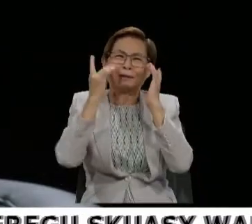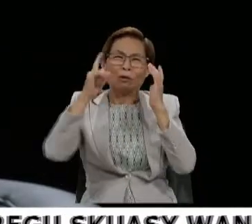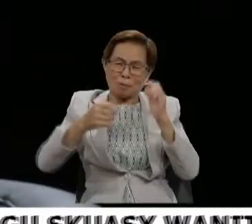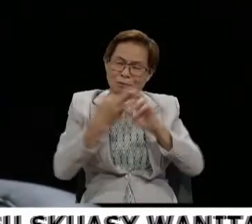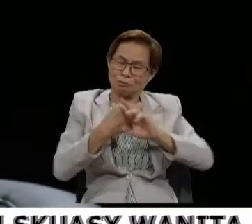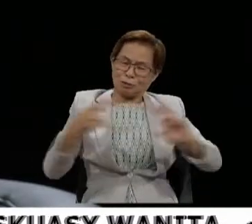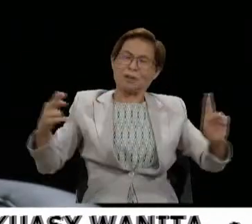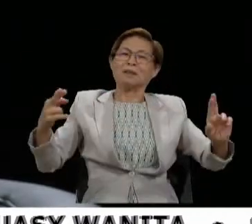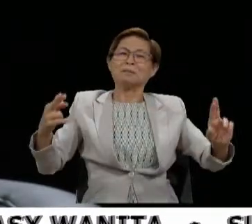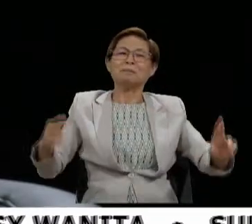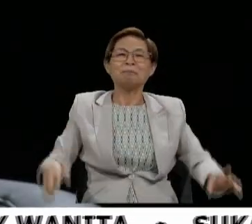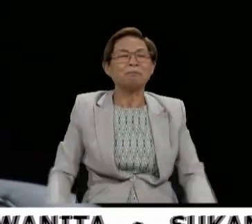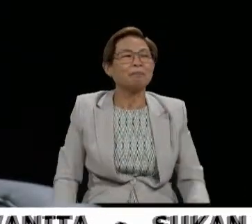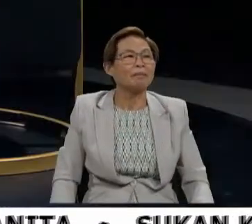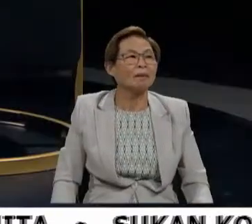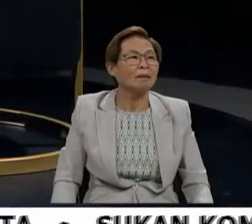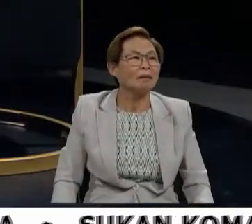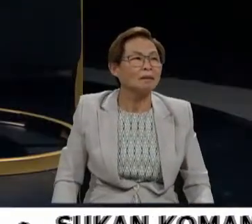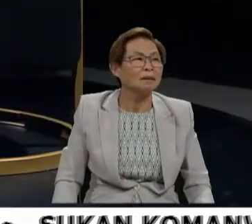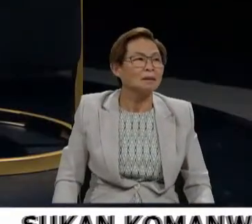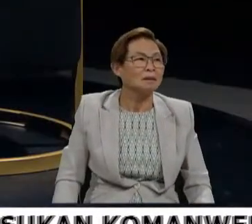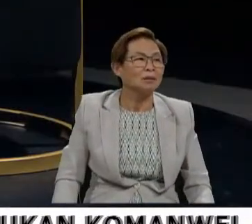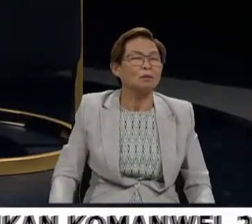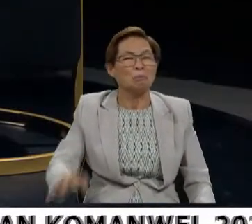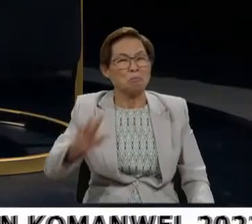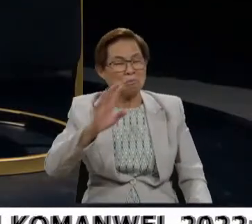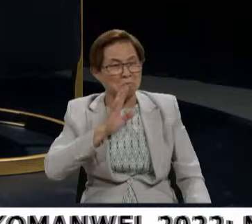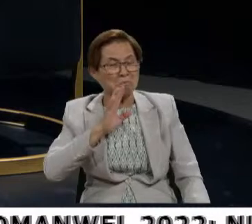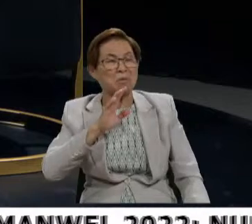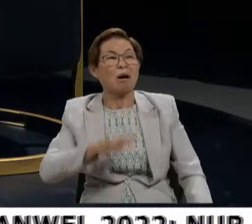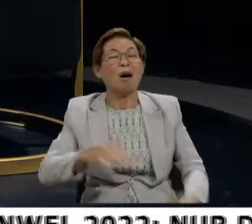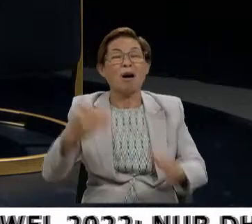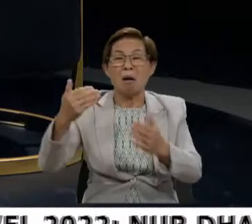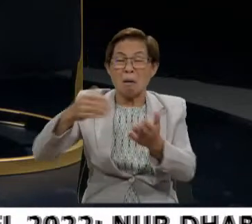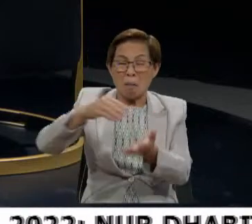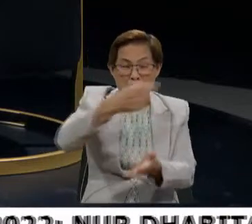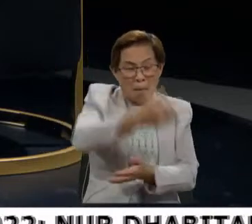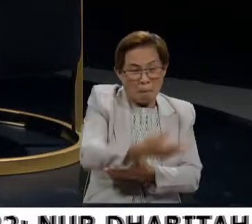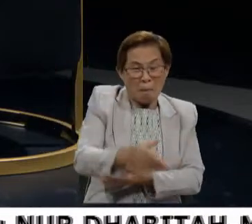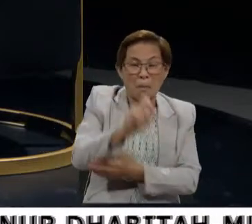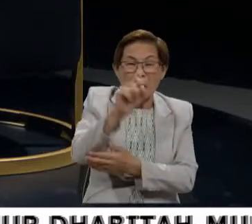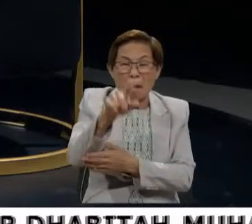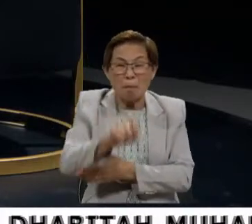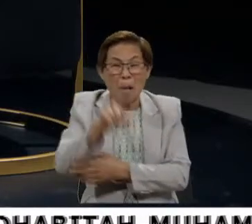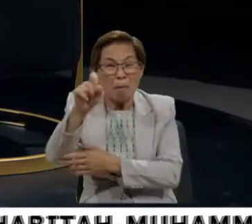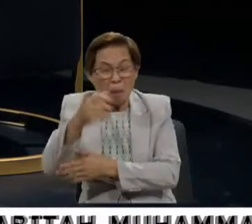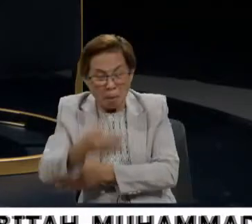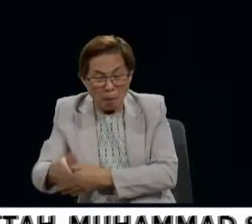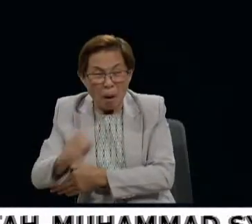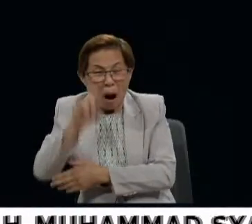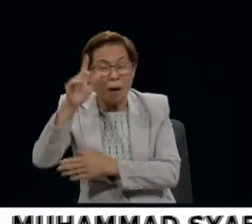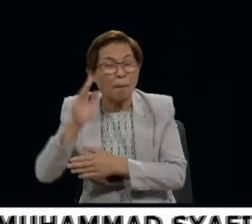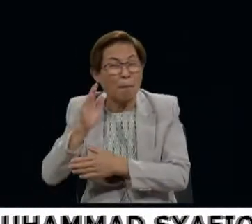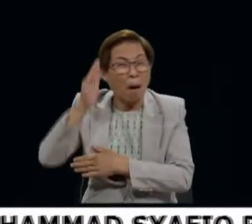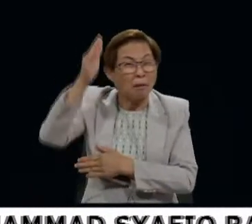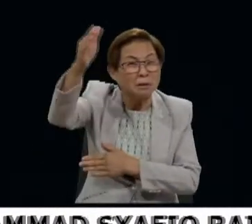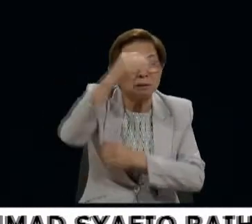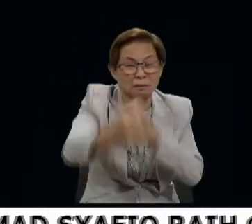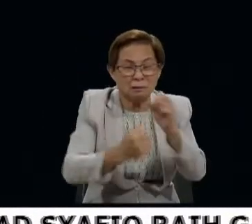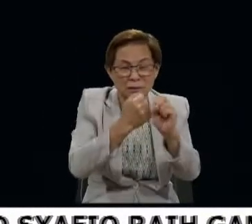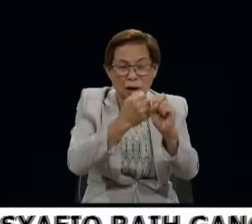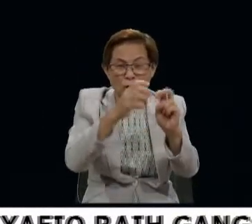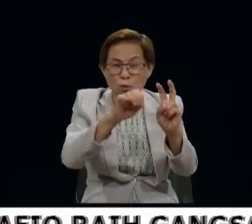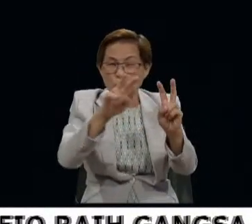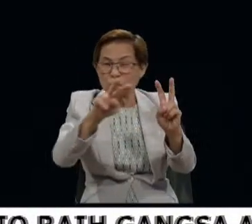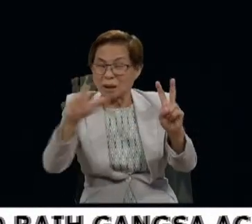bersedia okey orang mengatakan mungkin inflasi yang kita sedang depani sekarang ini akan berlanjutan agak panjang dan tahun depan